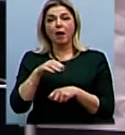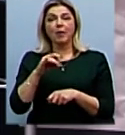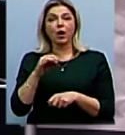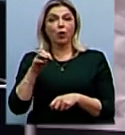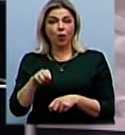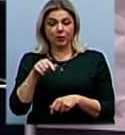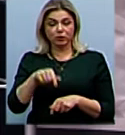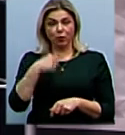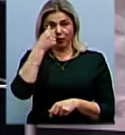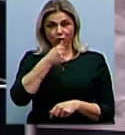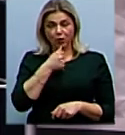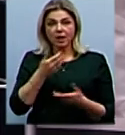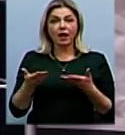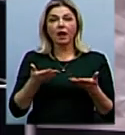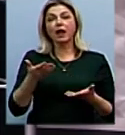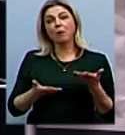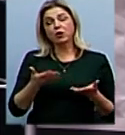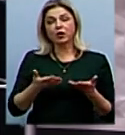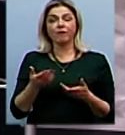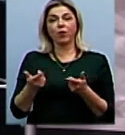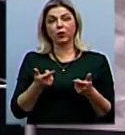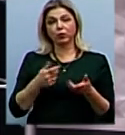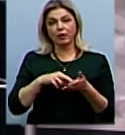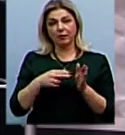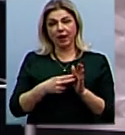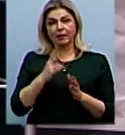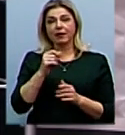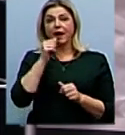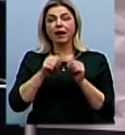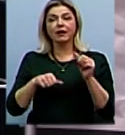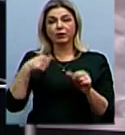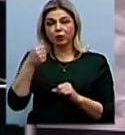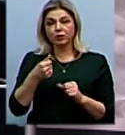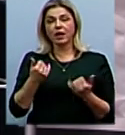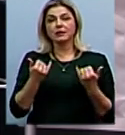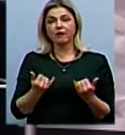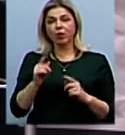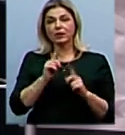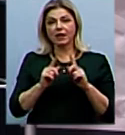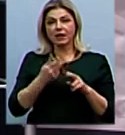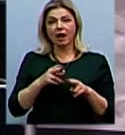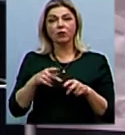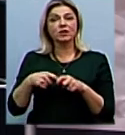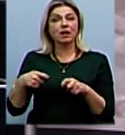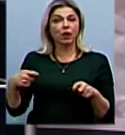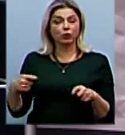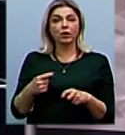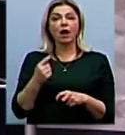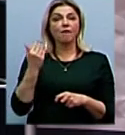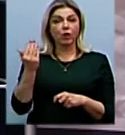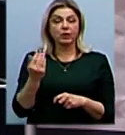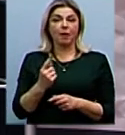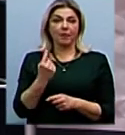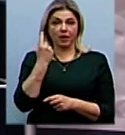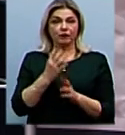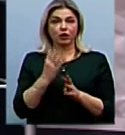році, які, можливо, плани готуються на рік наступний. Власне, сьогоднішня сесія, котра затягнулася, вона в першу чергу мала